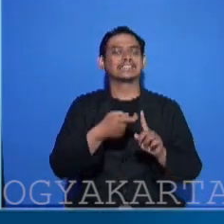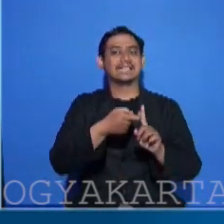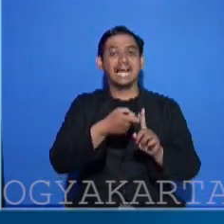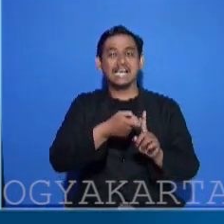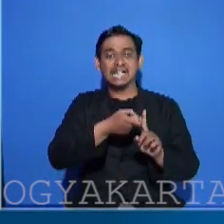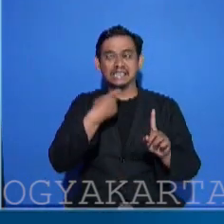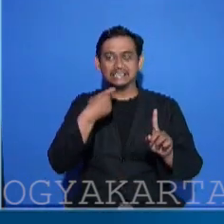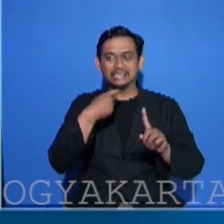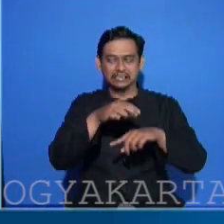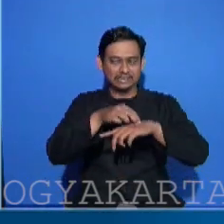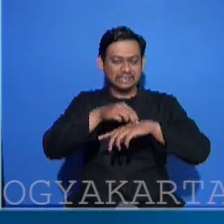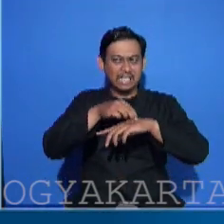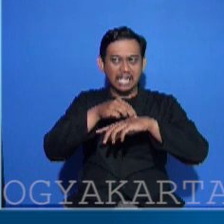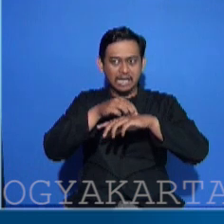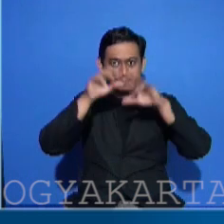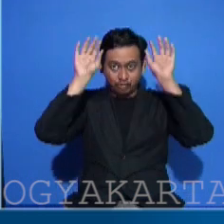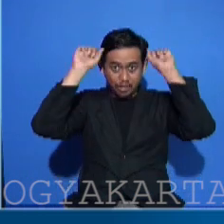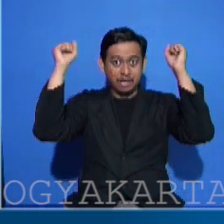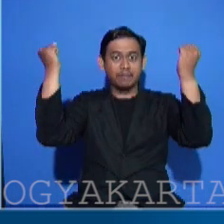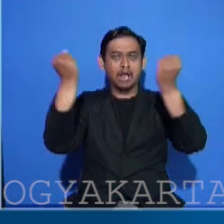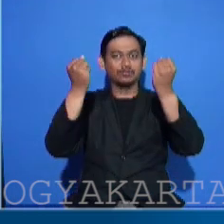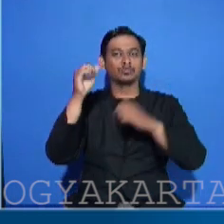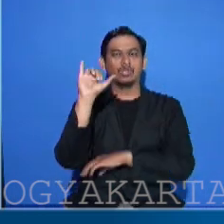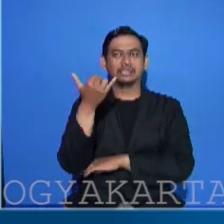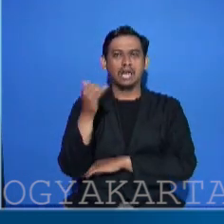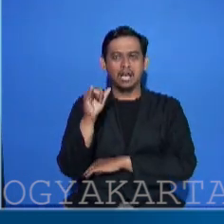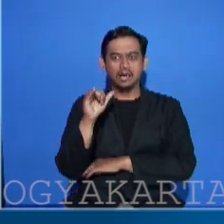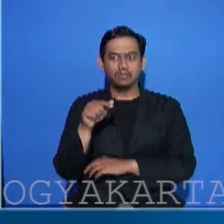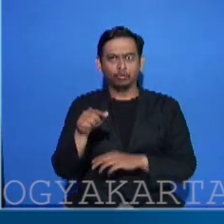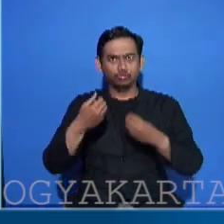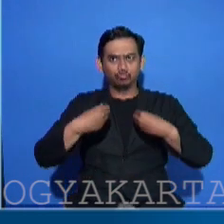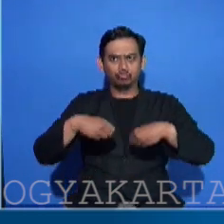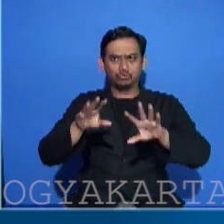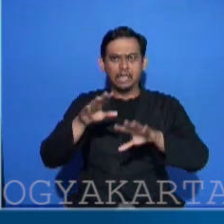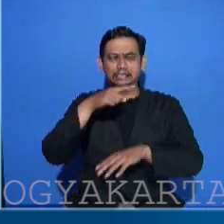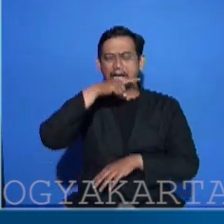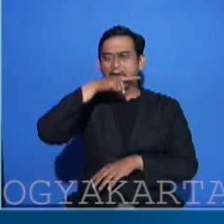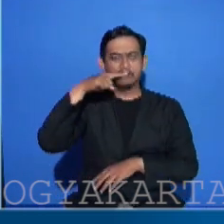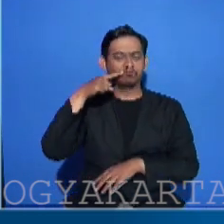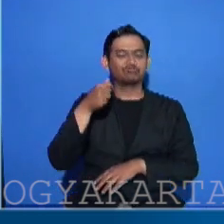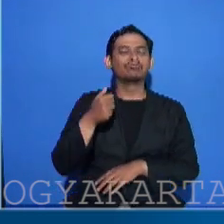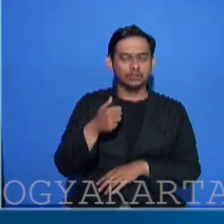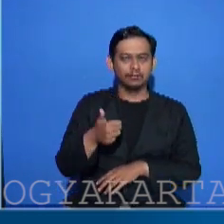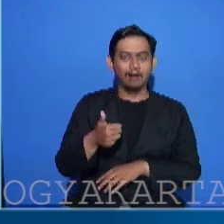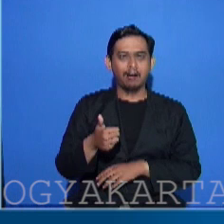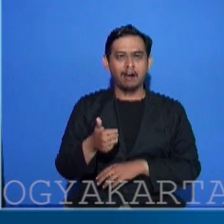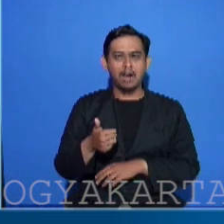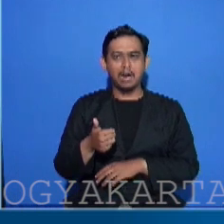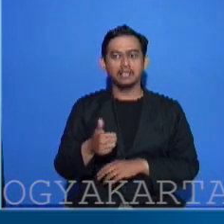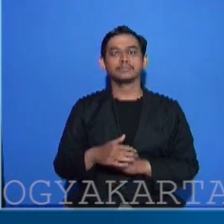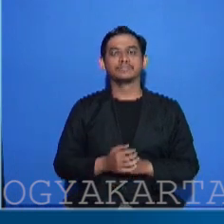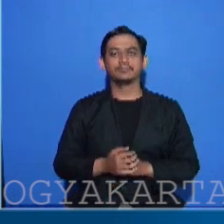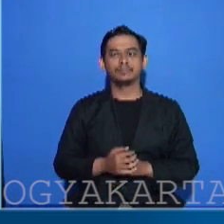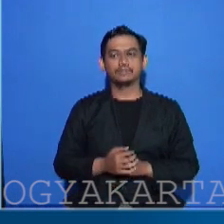kebutuhan di Jogja sendiri itu sangat besar sekali ya untuk kebutuhan warung sate kemudian kegiatan keagamaan aqiqah